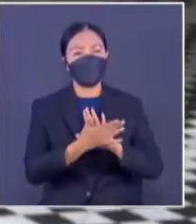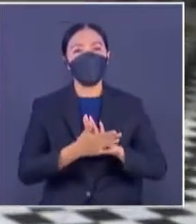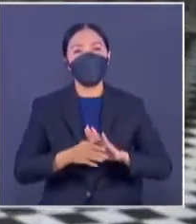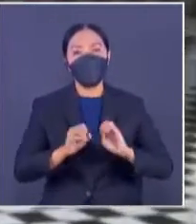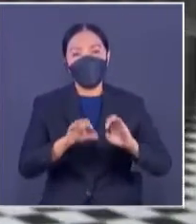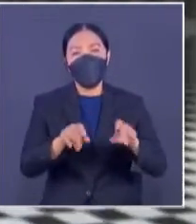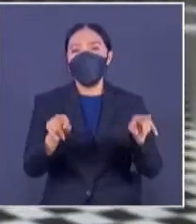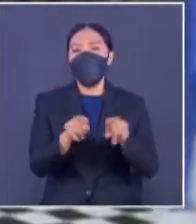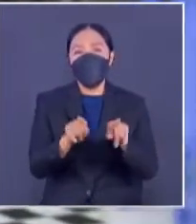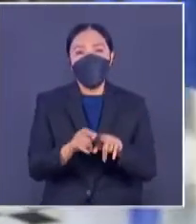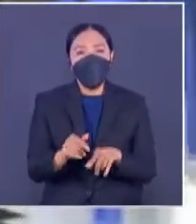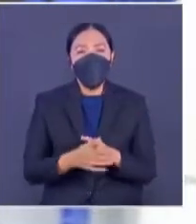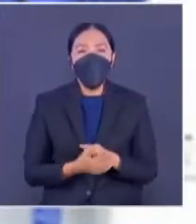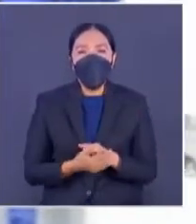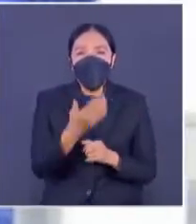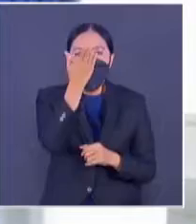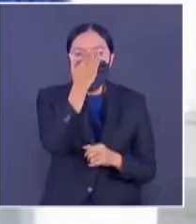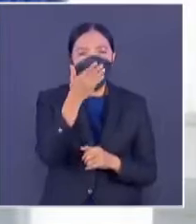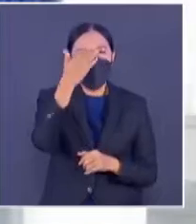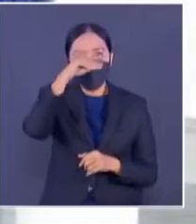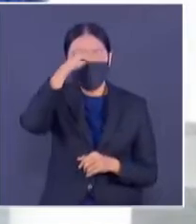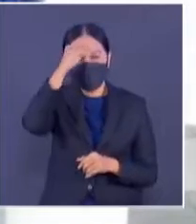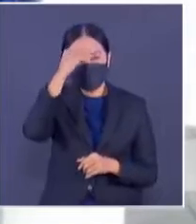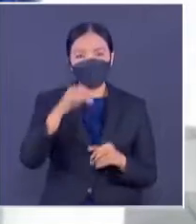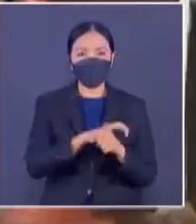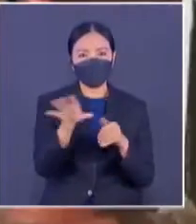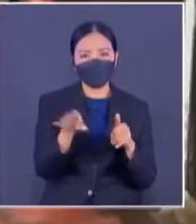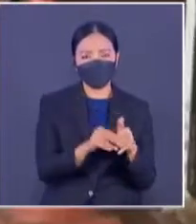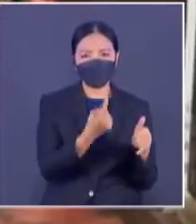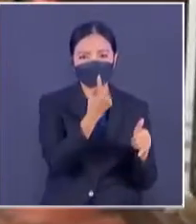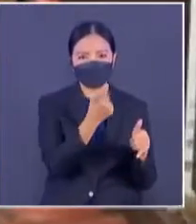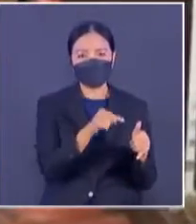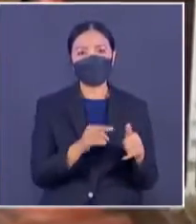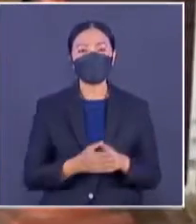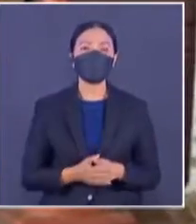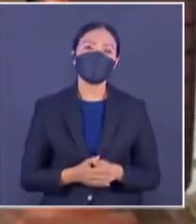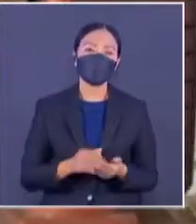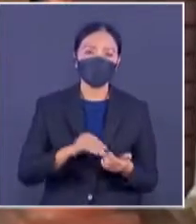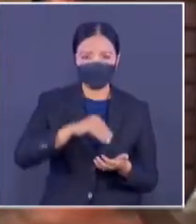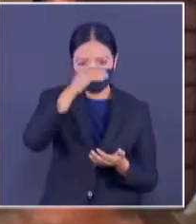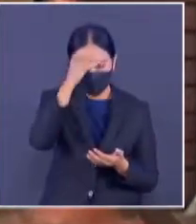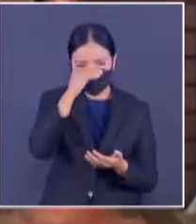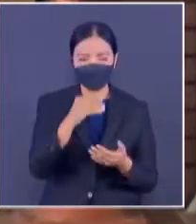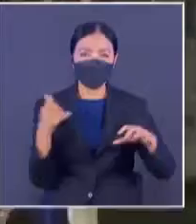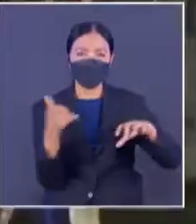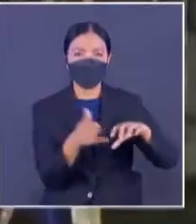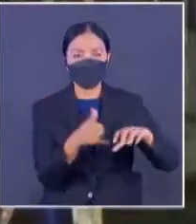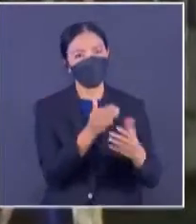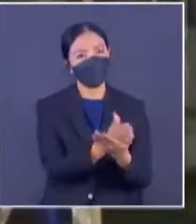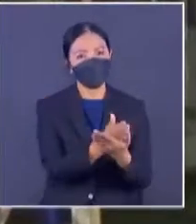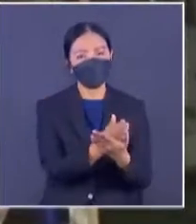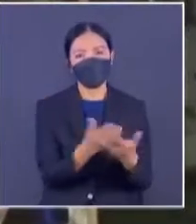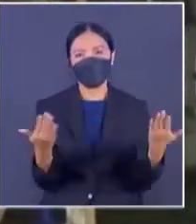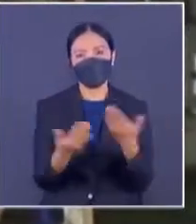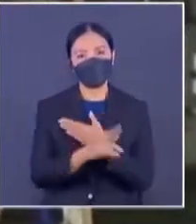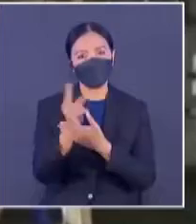านศึกษาเช่นเดียวกันนะครับหลังจากที่มีนักเรียนติดโควิด-19 1รายโดยหยุดการเรียนแบบออนไซต์ทันทีนะครับปรับการเรียนการ